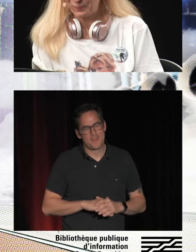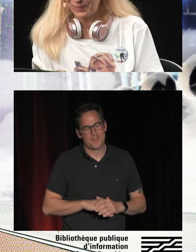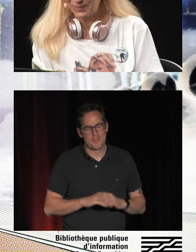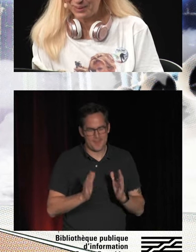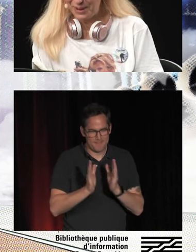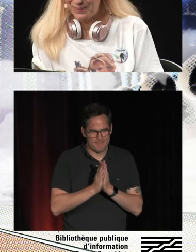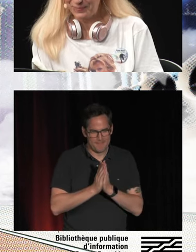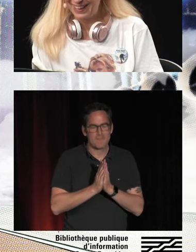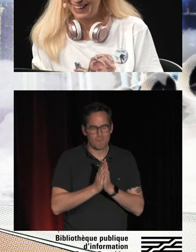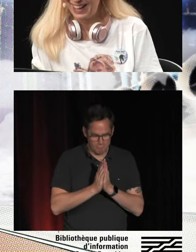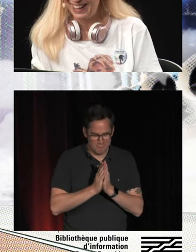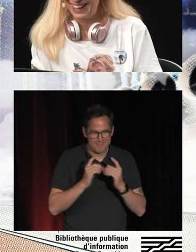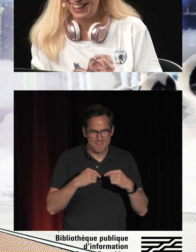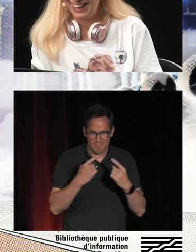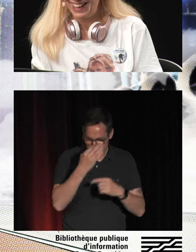Allez, on y croit.